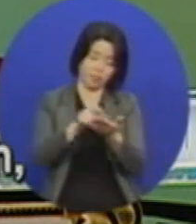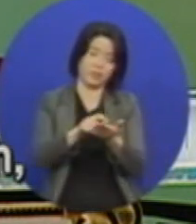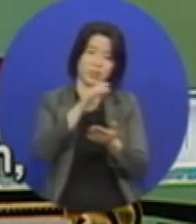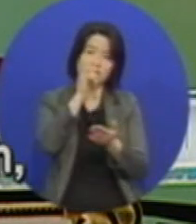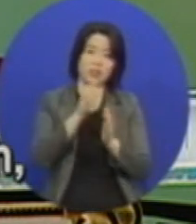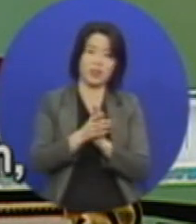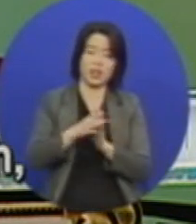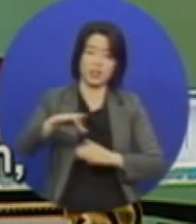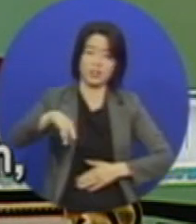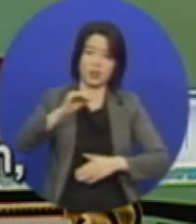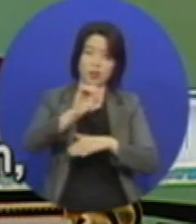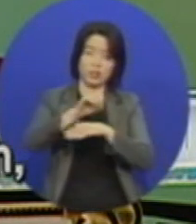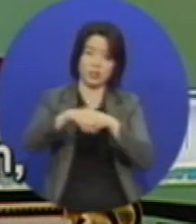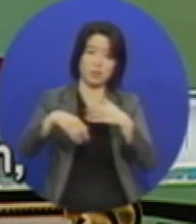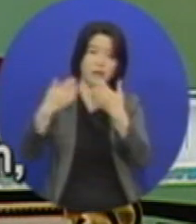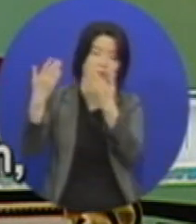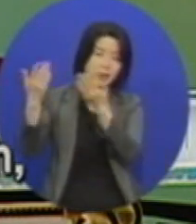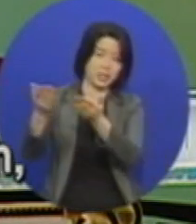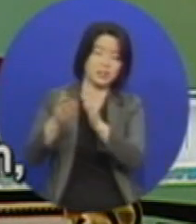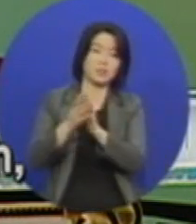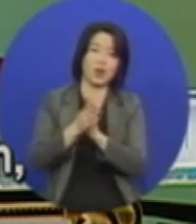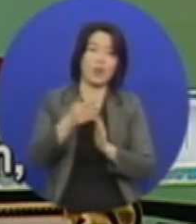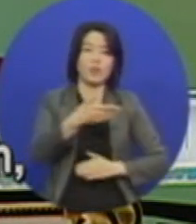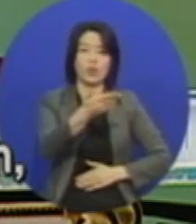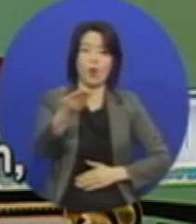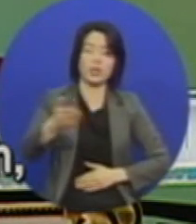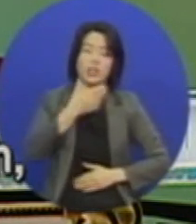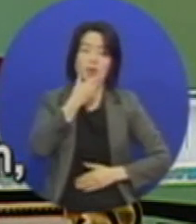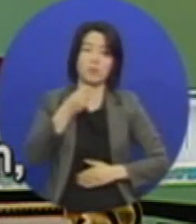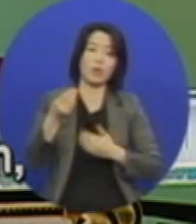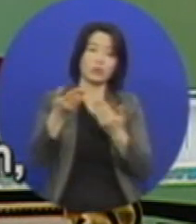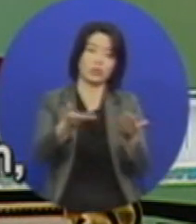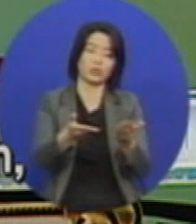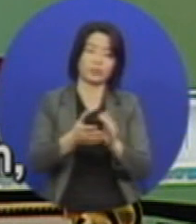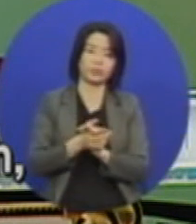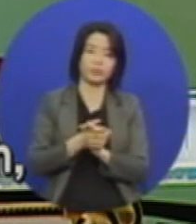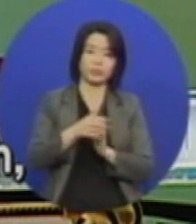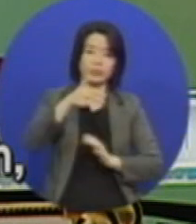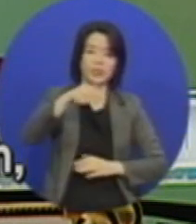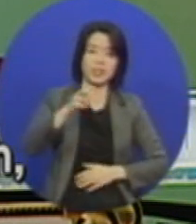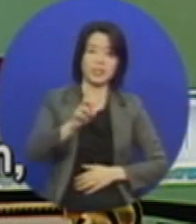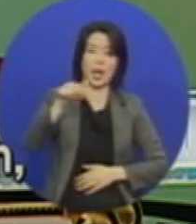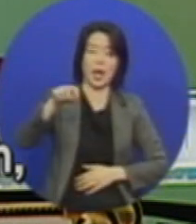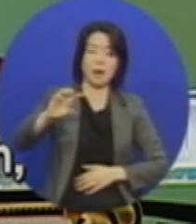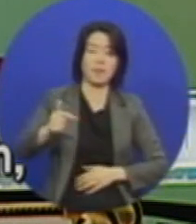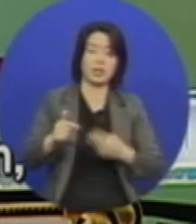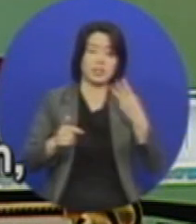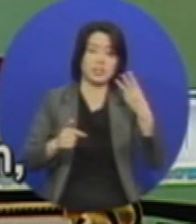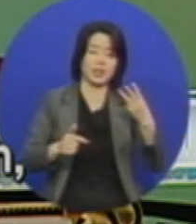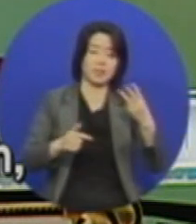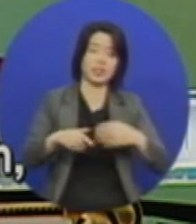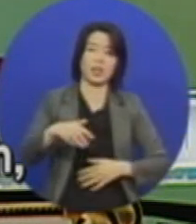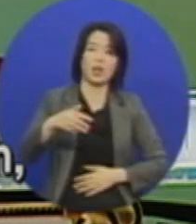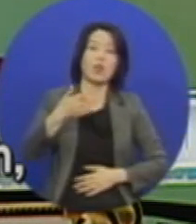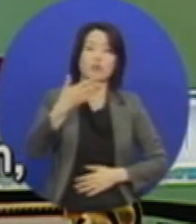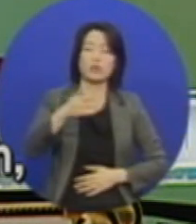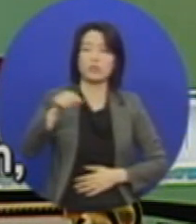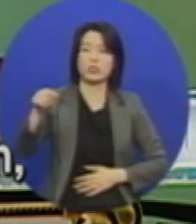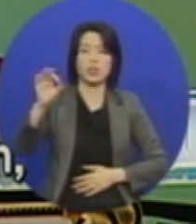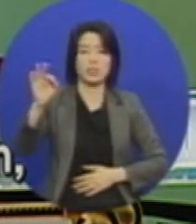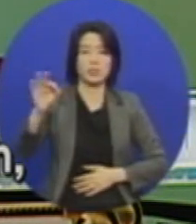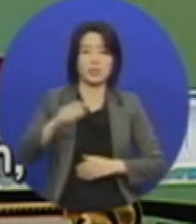열매를 하나님께 받치면 너희들에게 복을 줄 것이다 잠언 3장 9절 10절 말씀에 보면